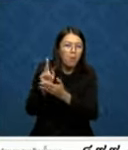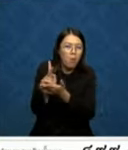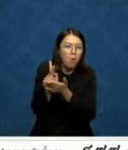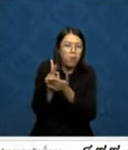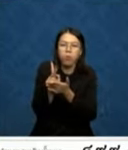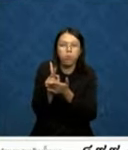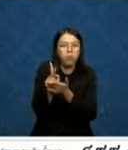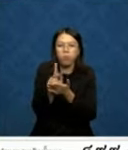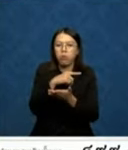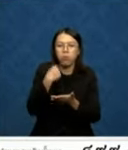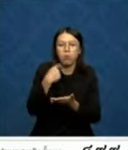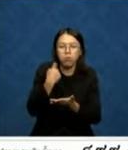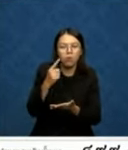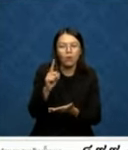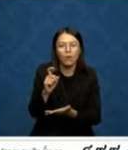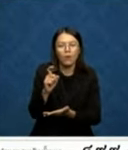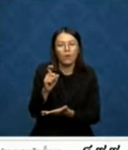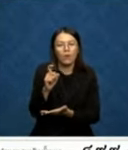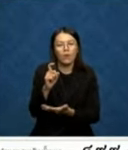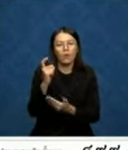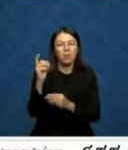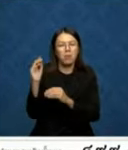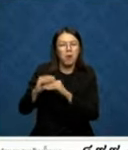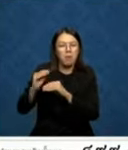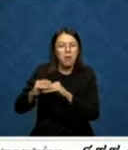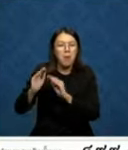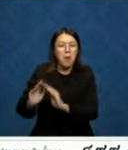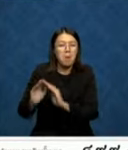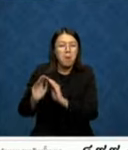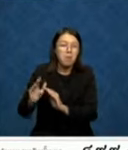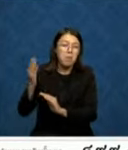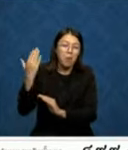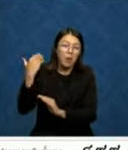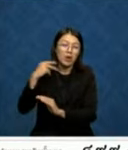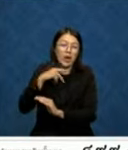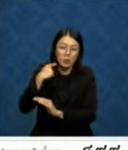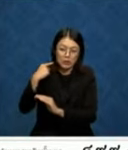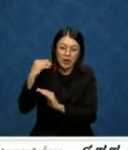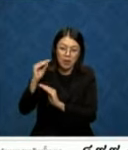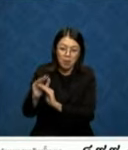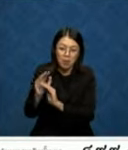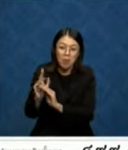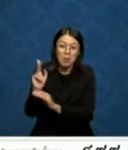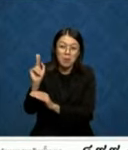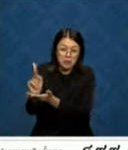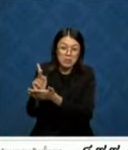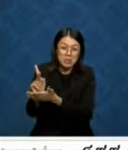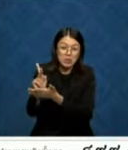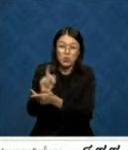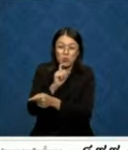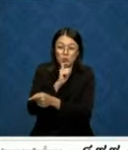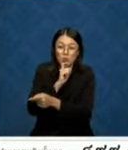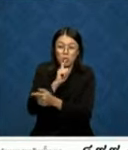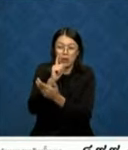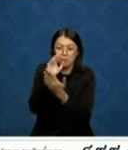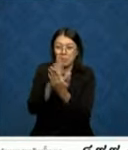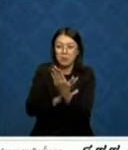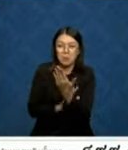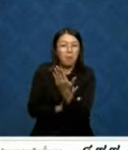ดุลอย่างต่อเนื่องพอกพูนจากเดิมที่เคยมีอยู่จนทำให้ยอดคงค้างหนี้สาธารณะของประเทศเพิ่ม